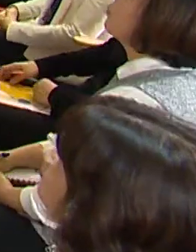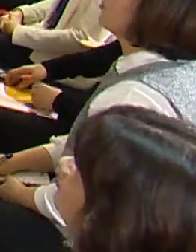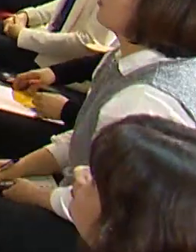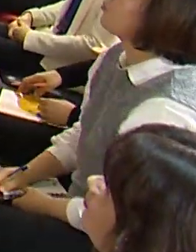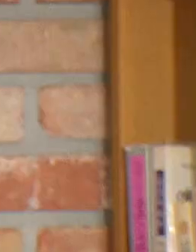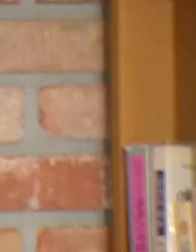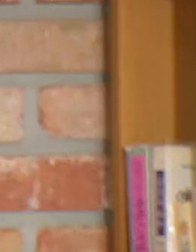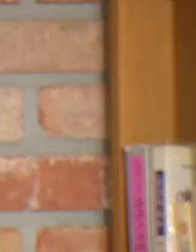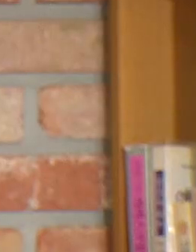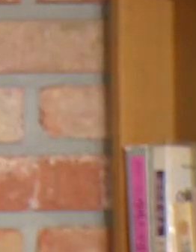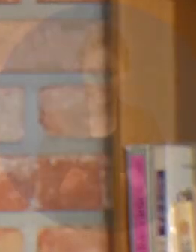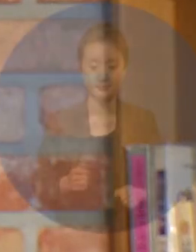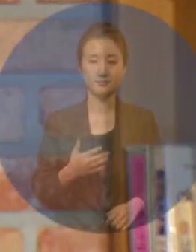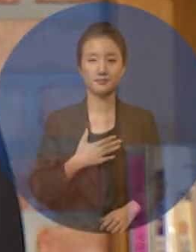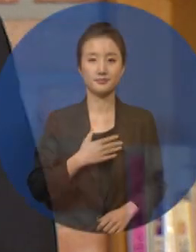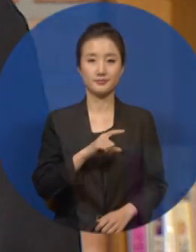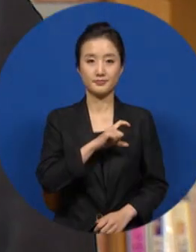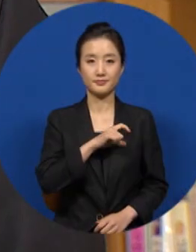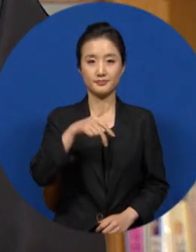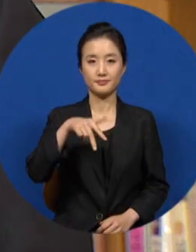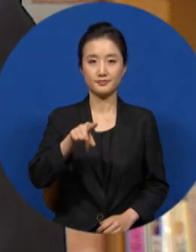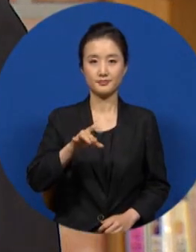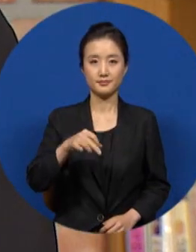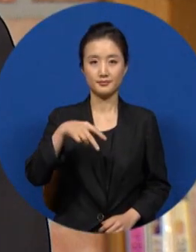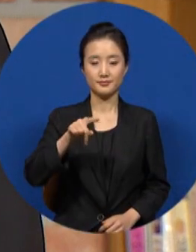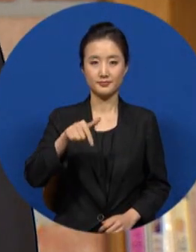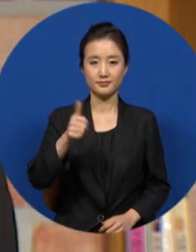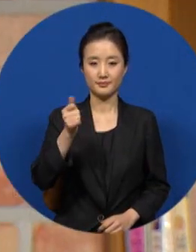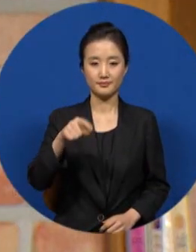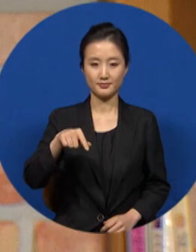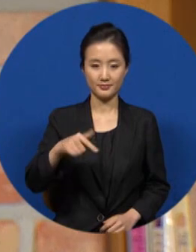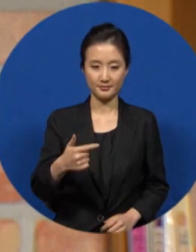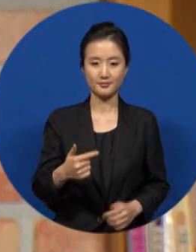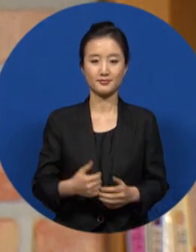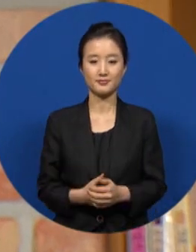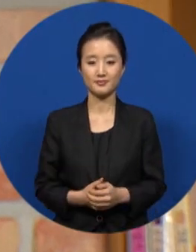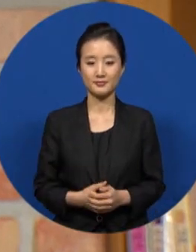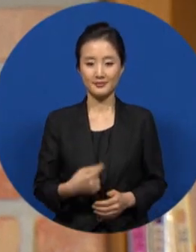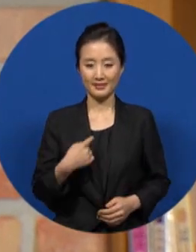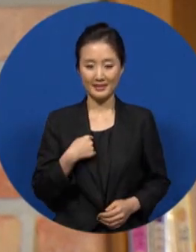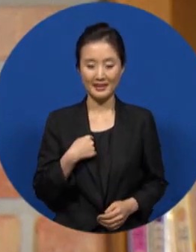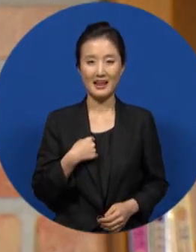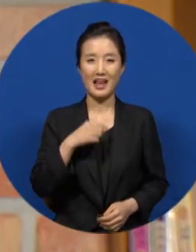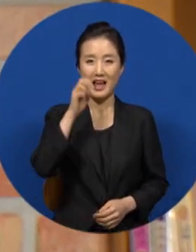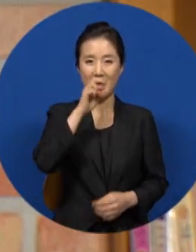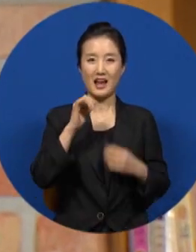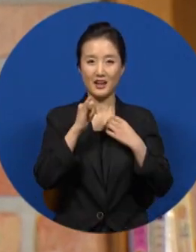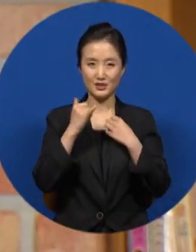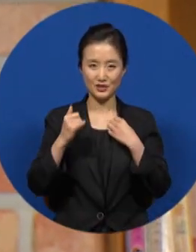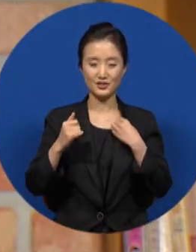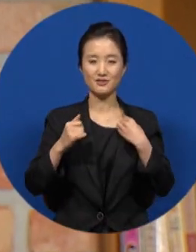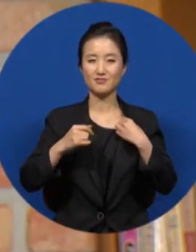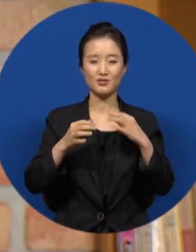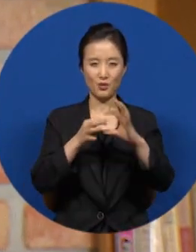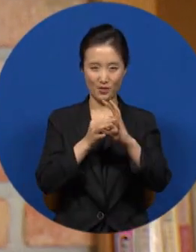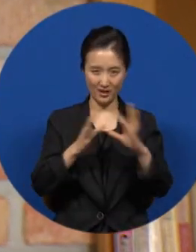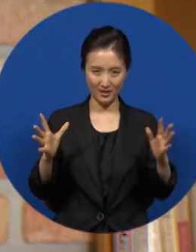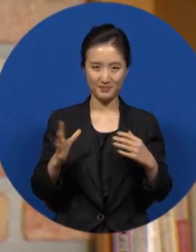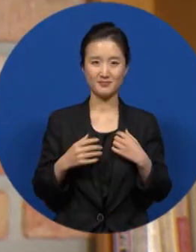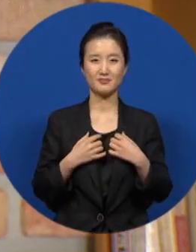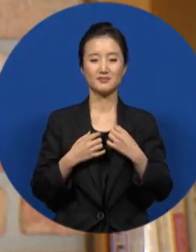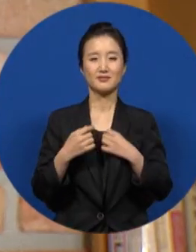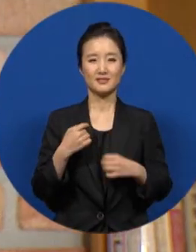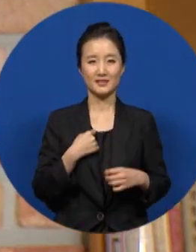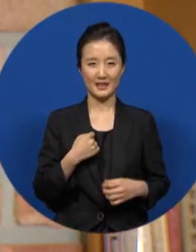안녕하세요. 저는 정석원이라고 합니다. 그 가수 백지영 씨하고는 아무 관계 없는 명리학자 정석원입니다.